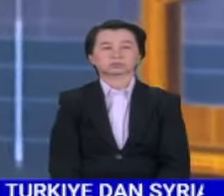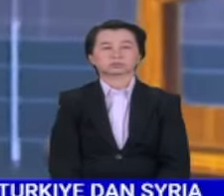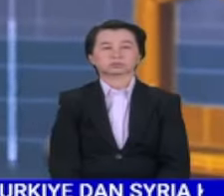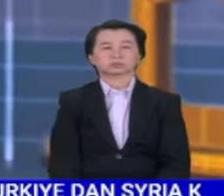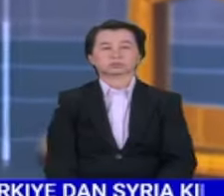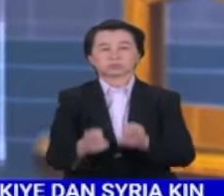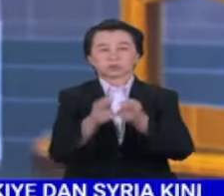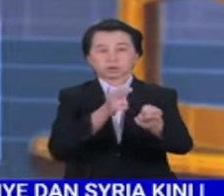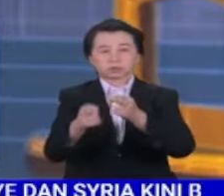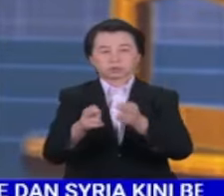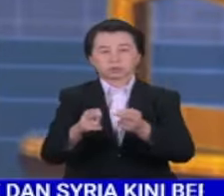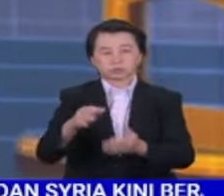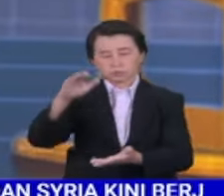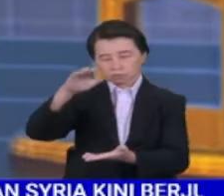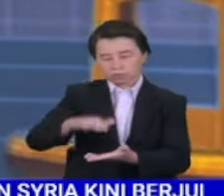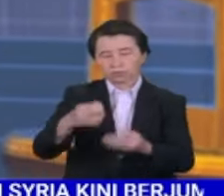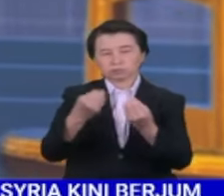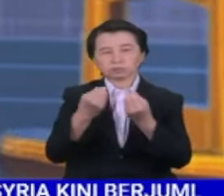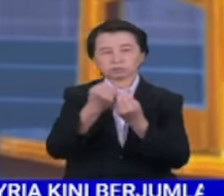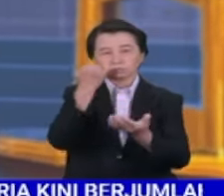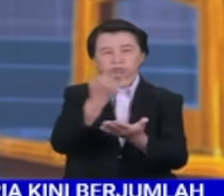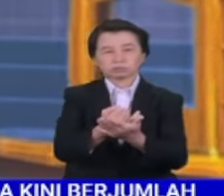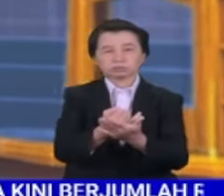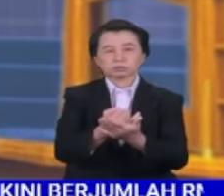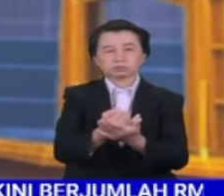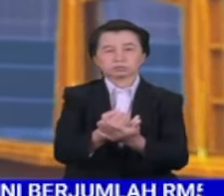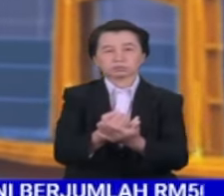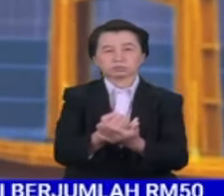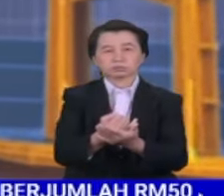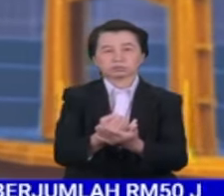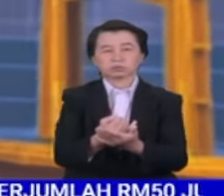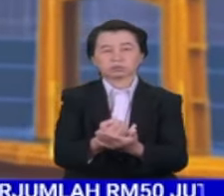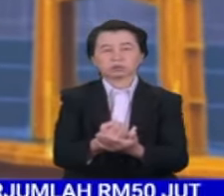usaha mengurangkan indeks ejanayah